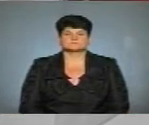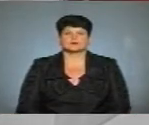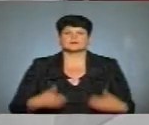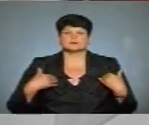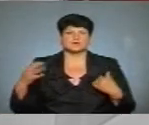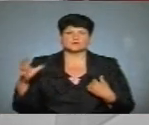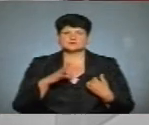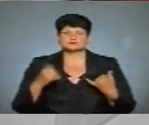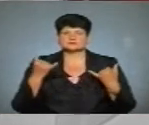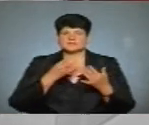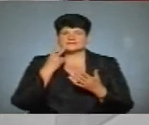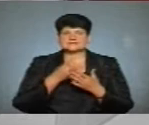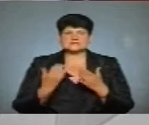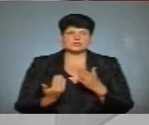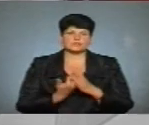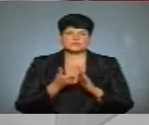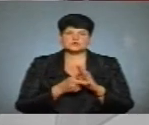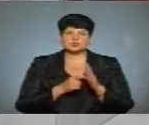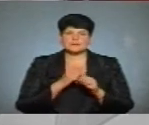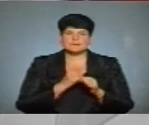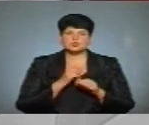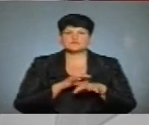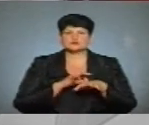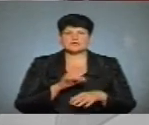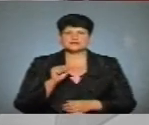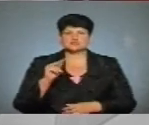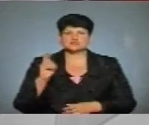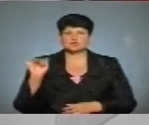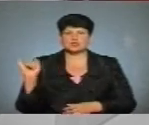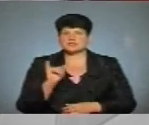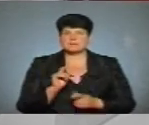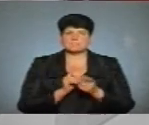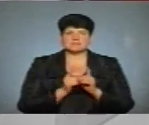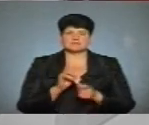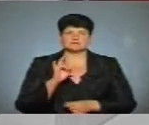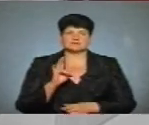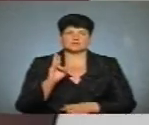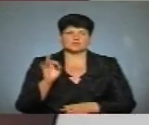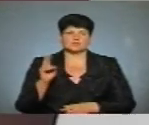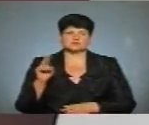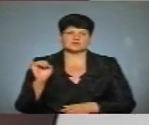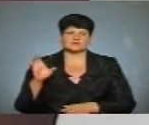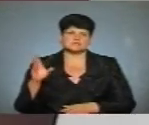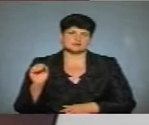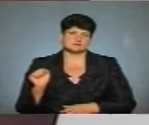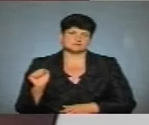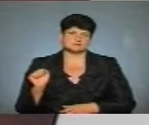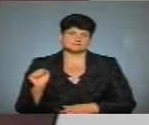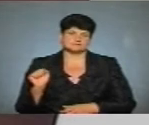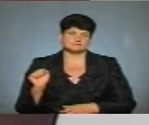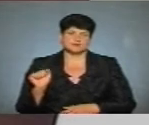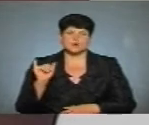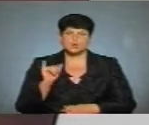Вітаю усіх, хто зараз з нами. Ви дивитесь новини. У студії працює ведуча Анастасія Чечко і сурдоперекладач Надія Коцовська. У